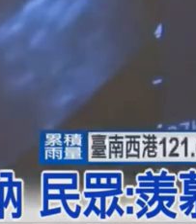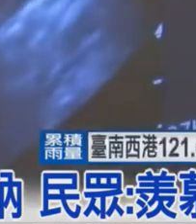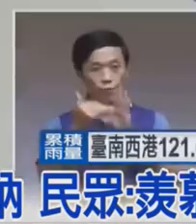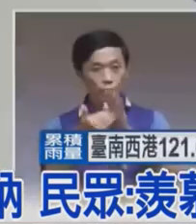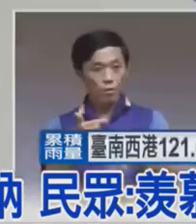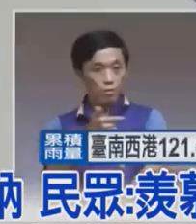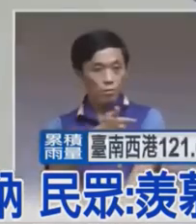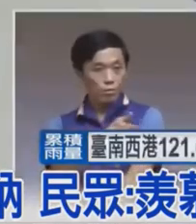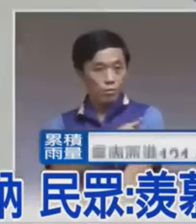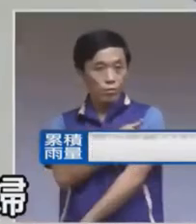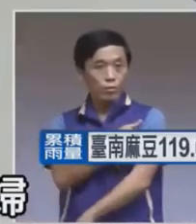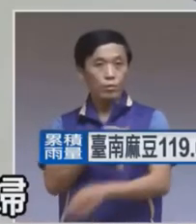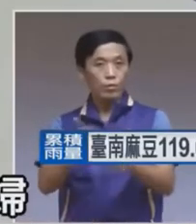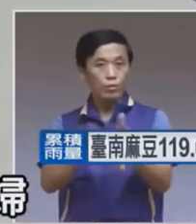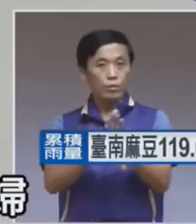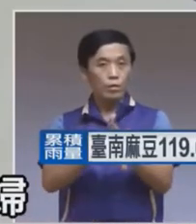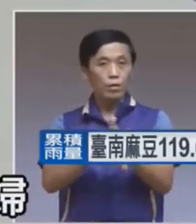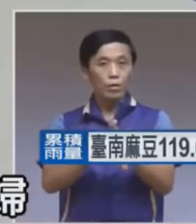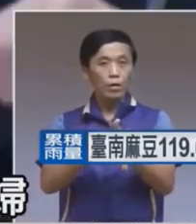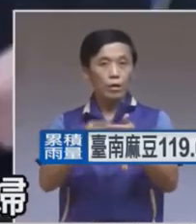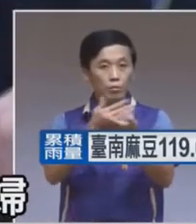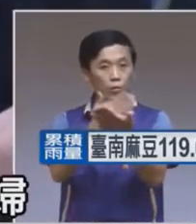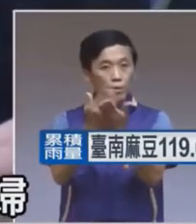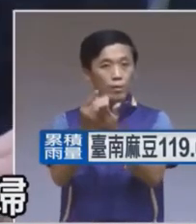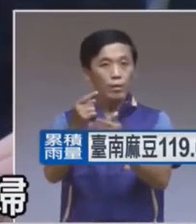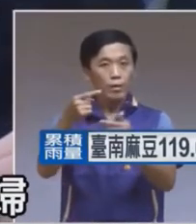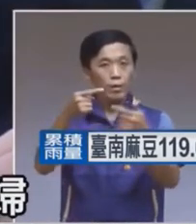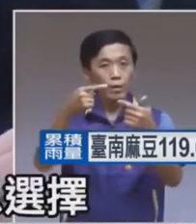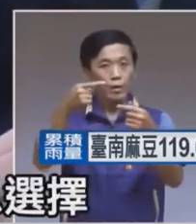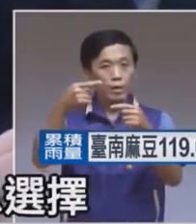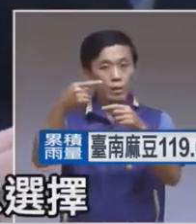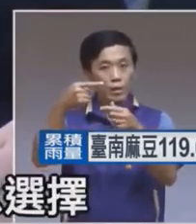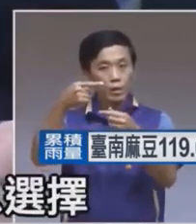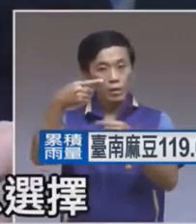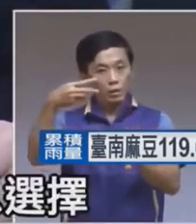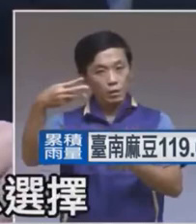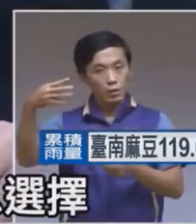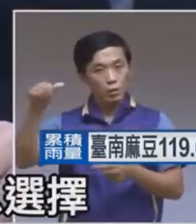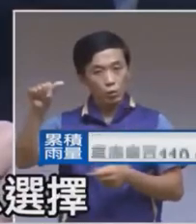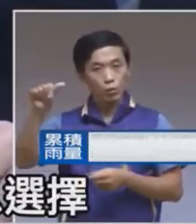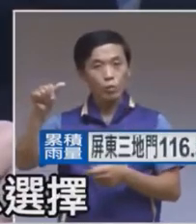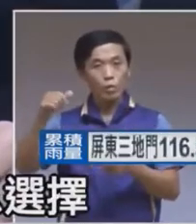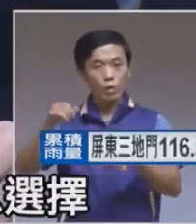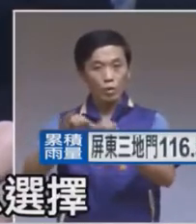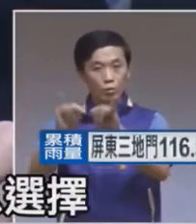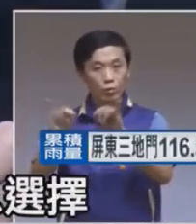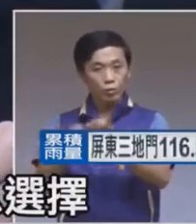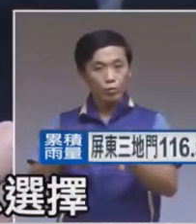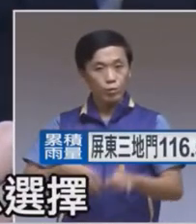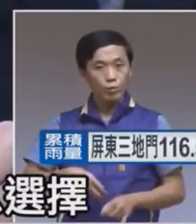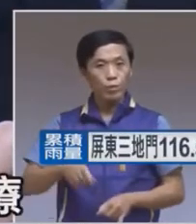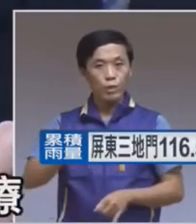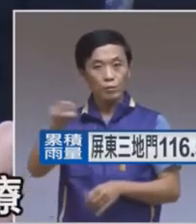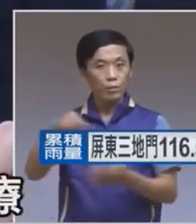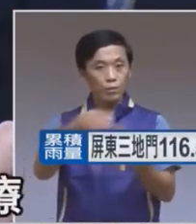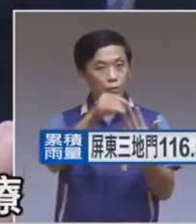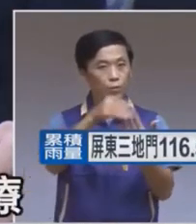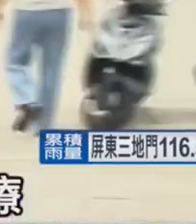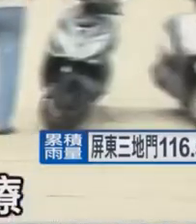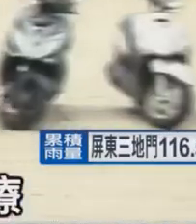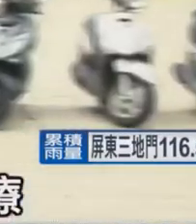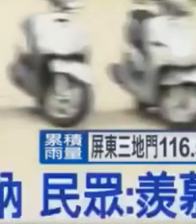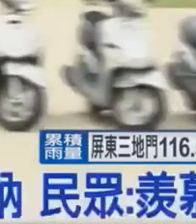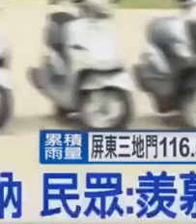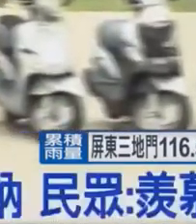莫德纳。 就是1到5类的孕妇，1到5类的孕妇都可以选择莫德纳疫苗的一个治